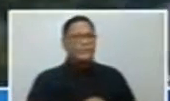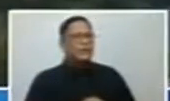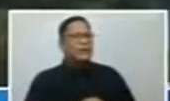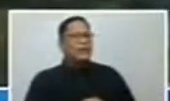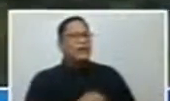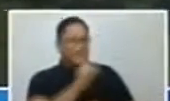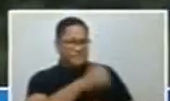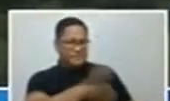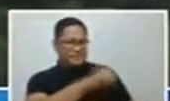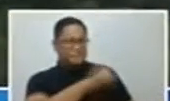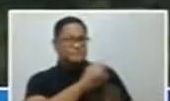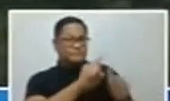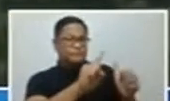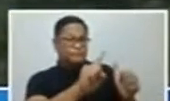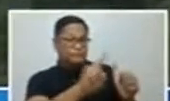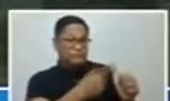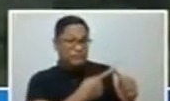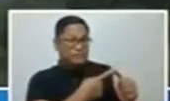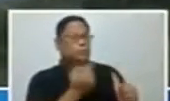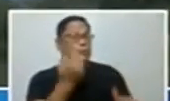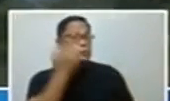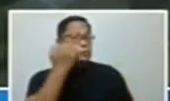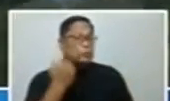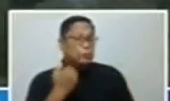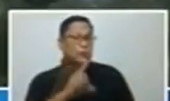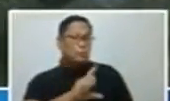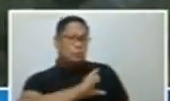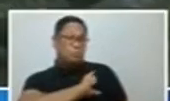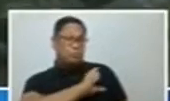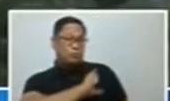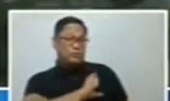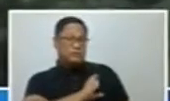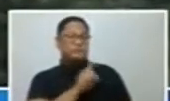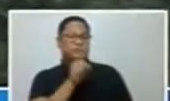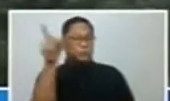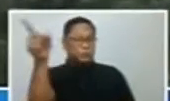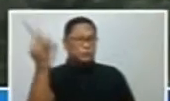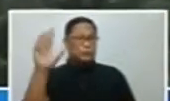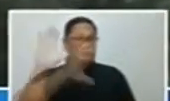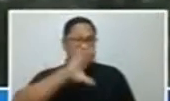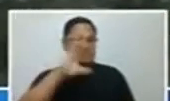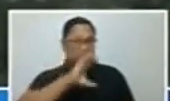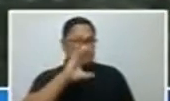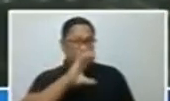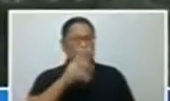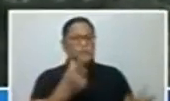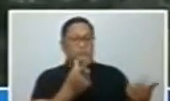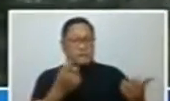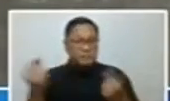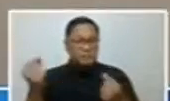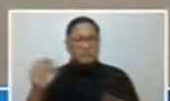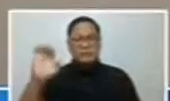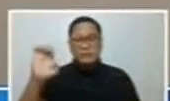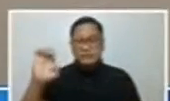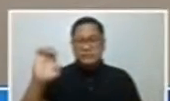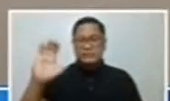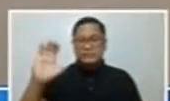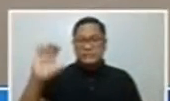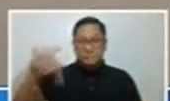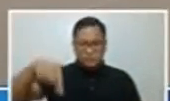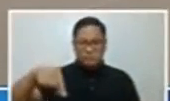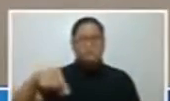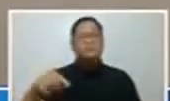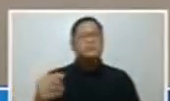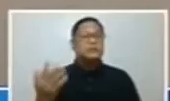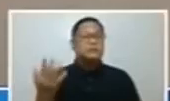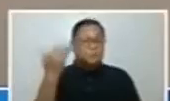pagpapatupad ng restrictions, marami pa rin tayong gagawin dito sa Cebu City, no? Galing kami doon ni Secretary